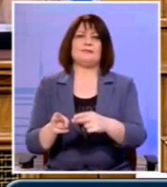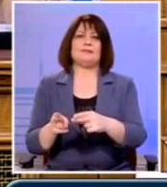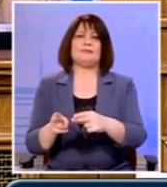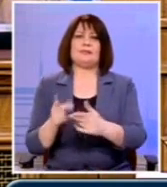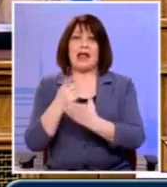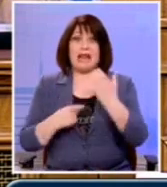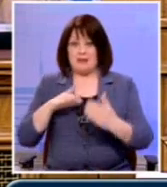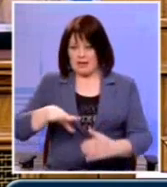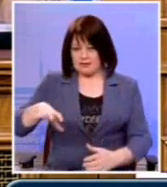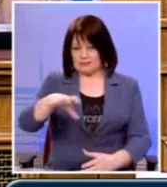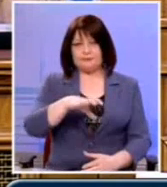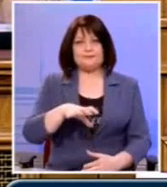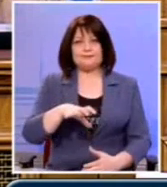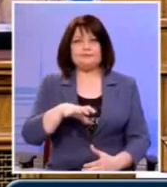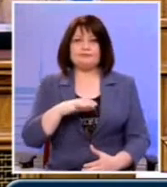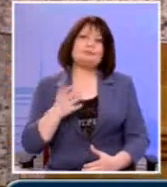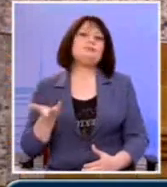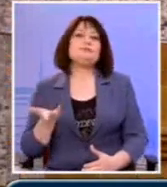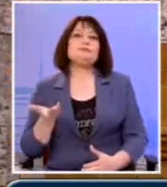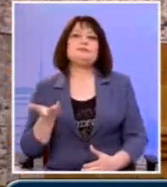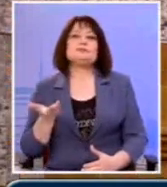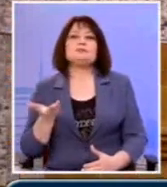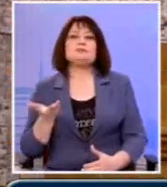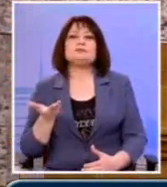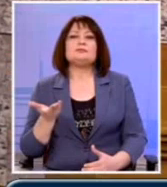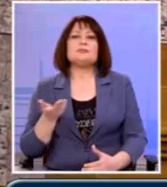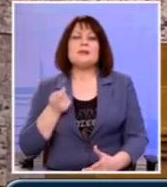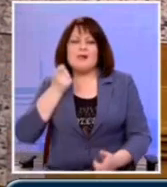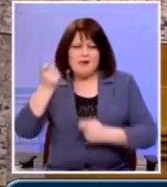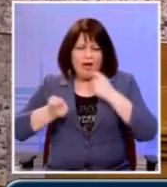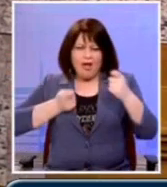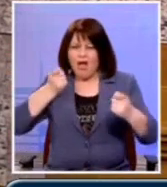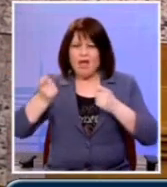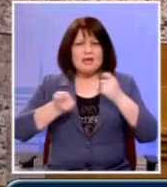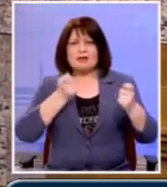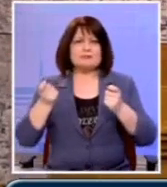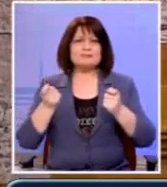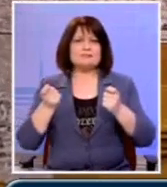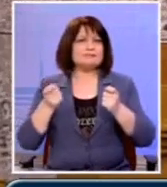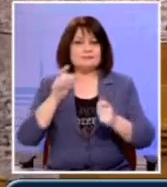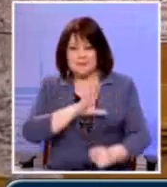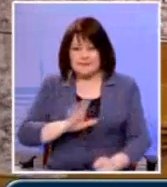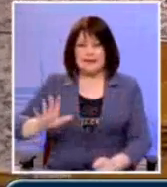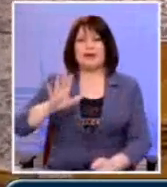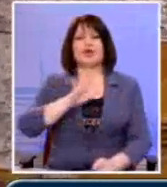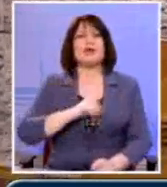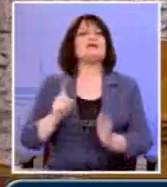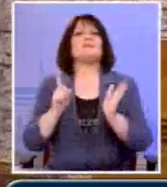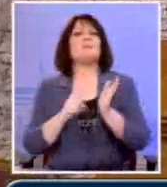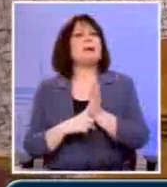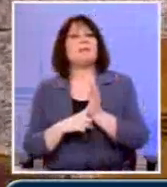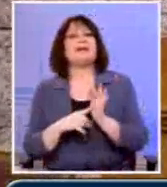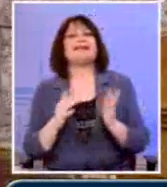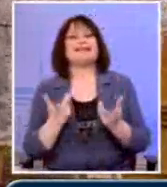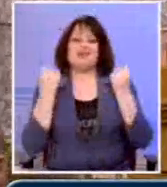ελληματικές περιοχές της γης που έχουν συσσωρεύσει επειδή είναι ελληματικές τα μεγαλύτερα χρέη, είναι αυτές οι οποίες πρέπει να υποστούν το